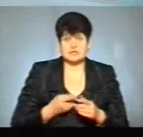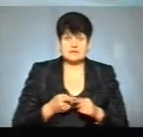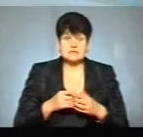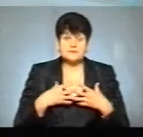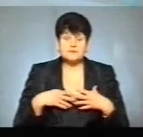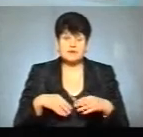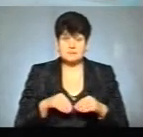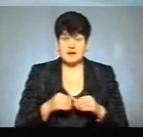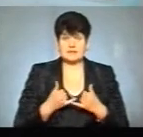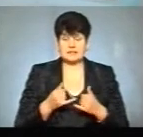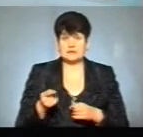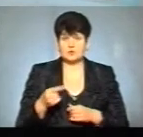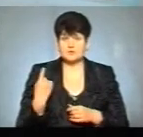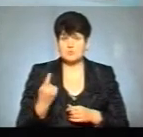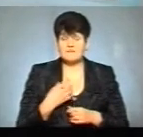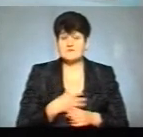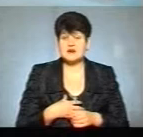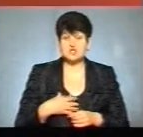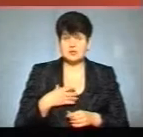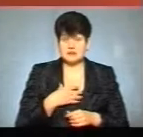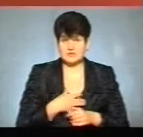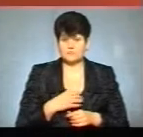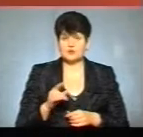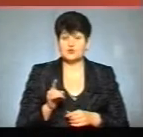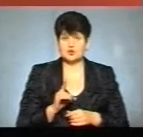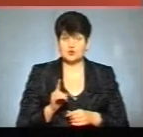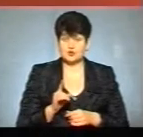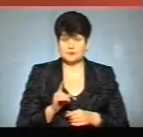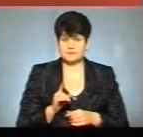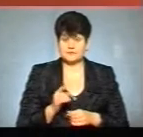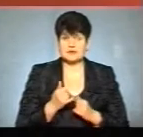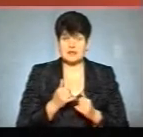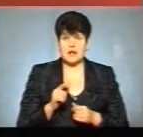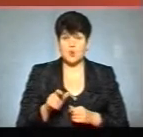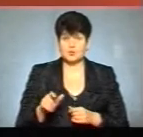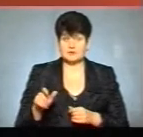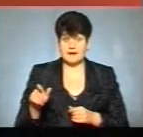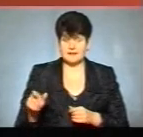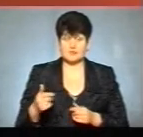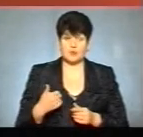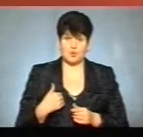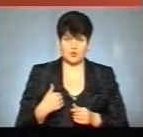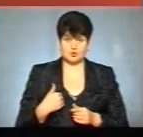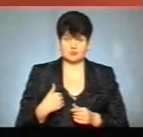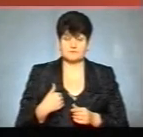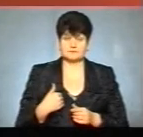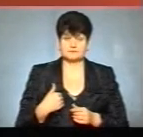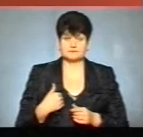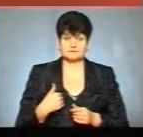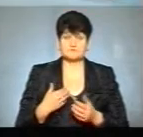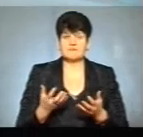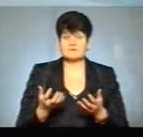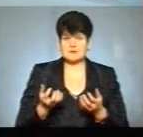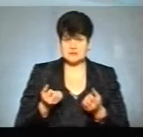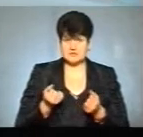для Тернопільської області це дуже важливо, що, власне, для людей, які хочуть